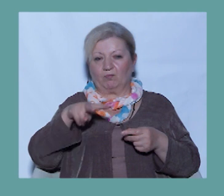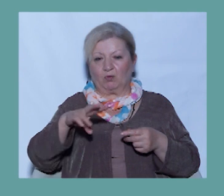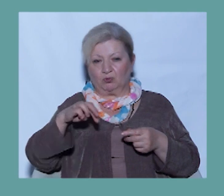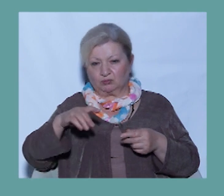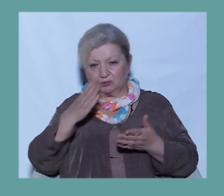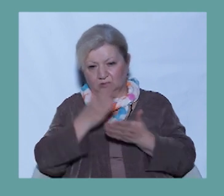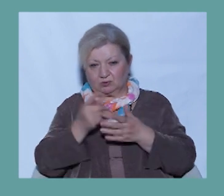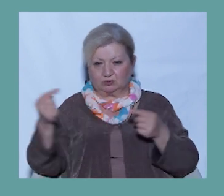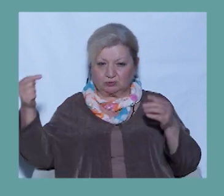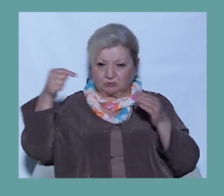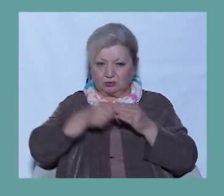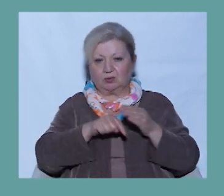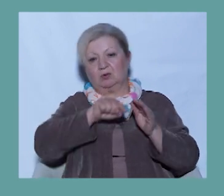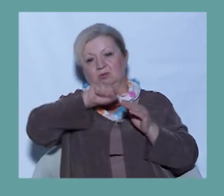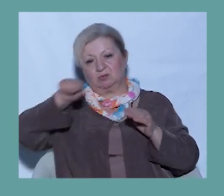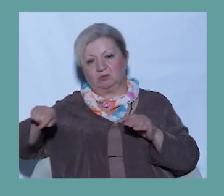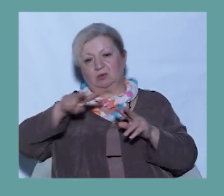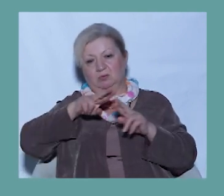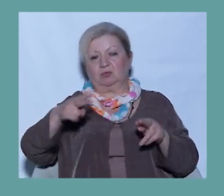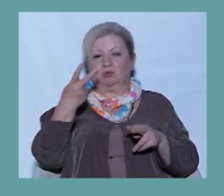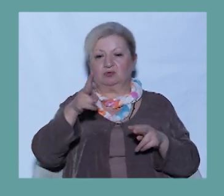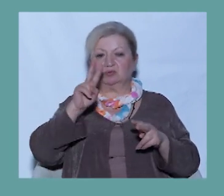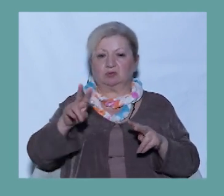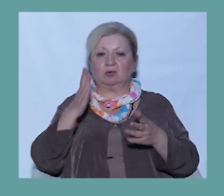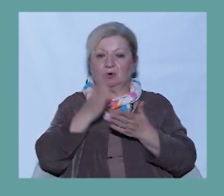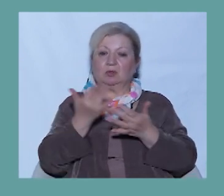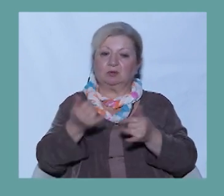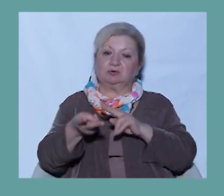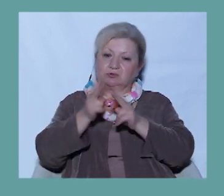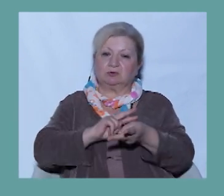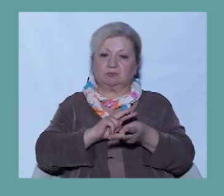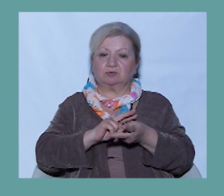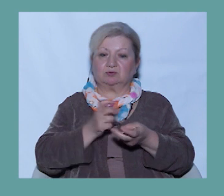ვოლტი გვაქვს გამოსავალში. მოდით შევცვალოთ ეს რაოდენობა.